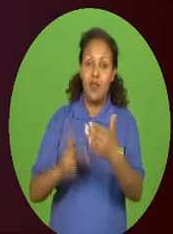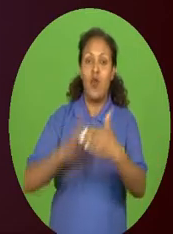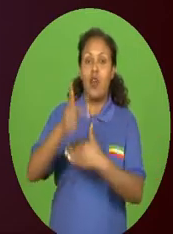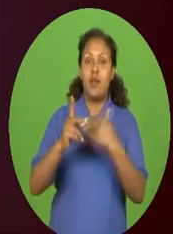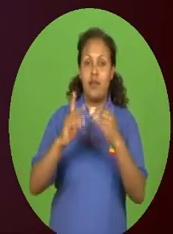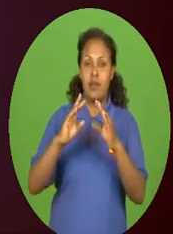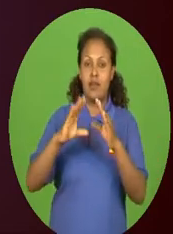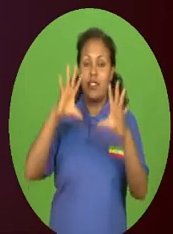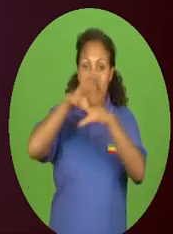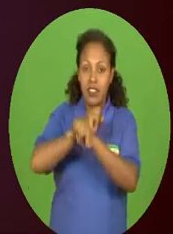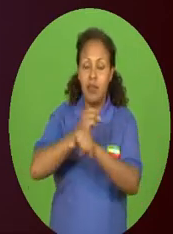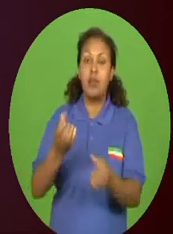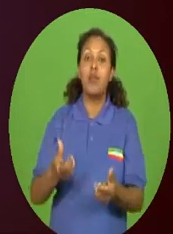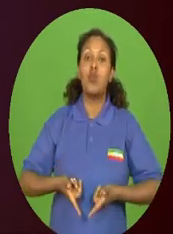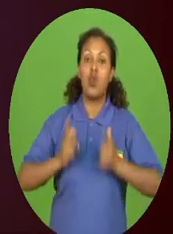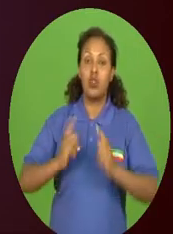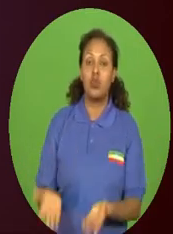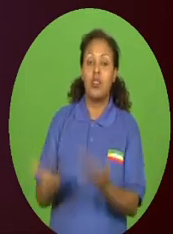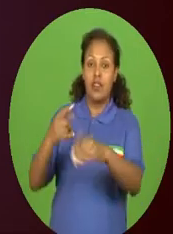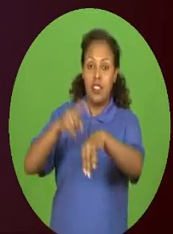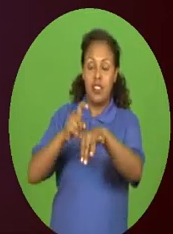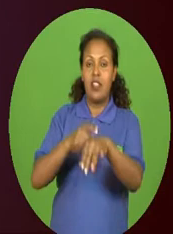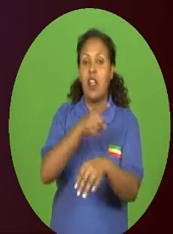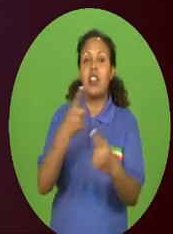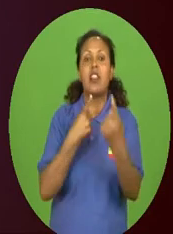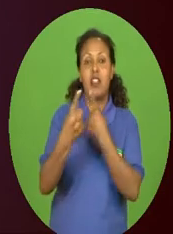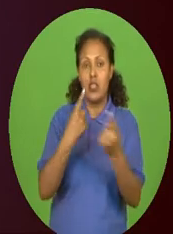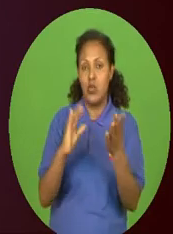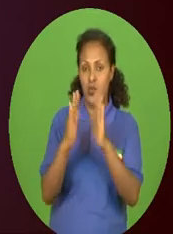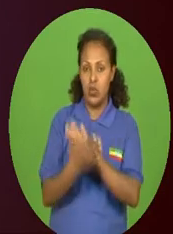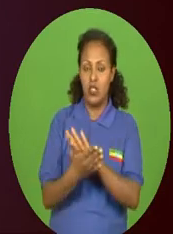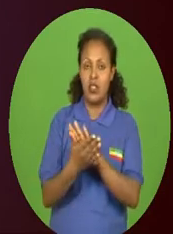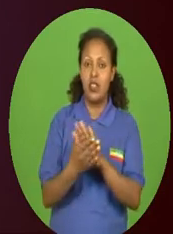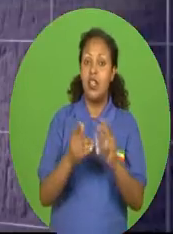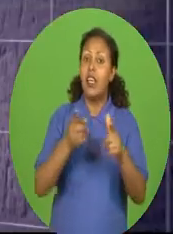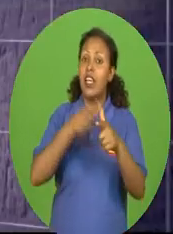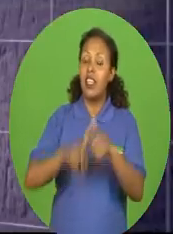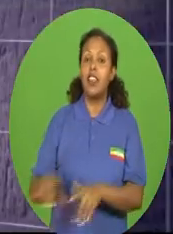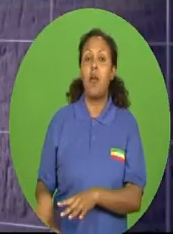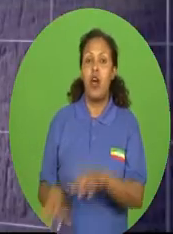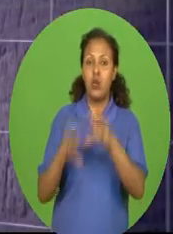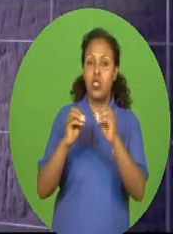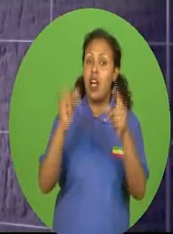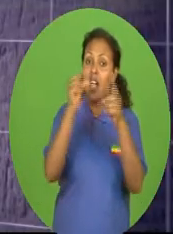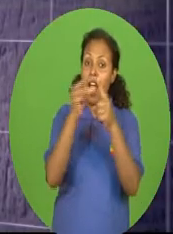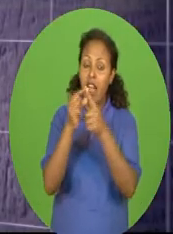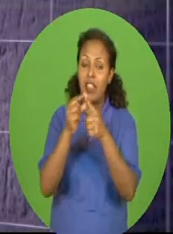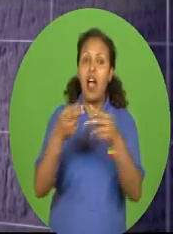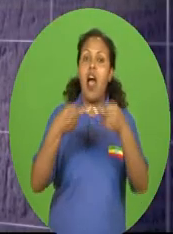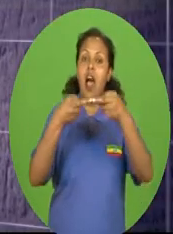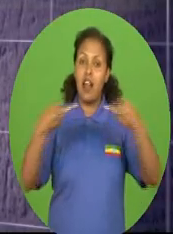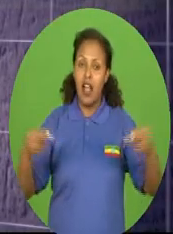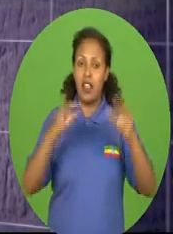የስርጭት እንዳበቃ በሚኖራችሁ ቀሪ ጊዜ እንድትነጋገሩባቸው ይሁን። እንግዲህ ተማሪዎች